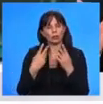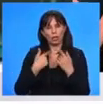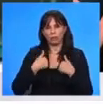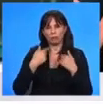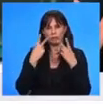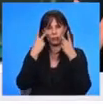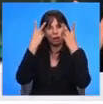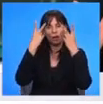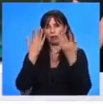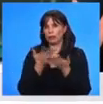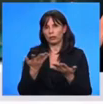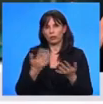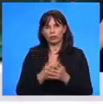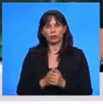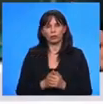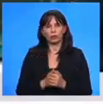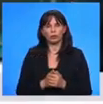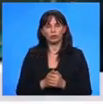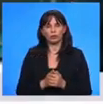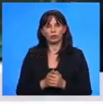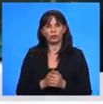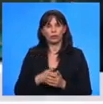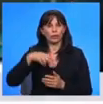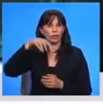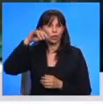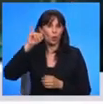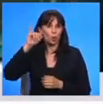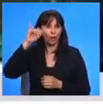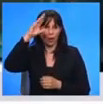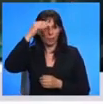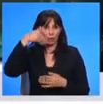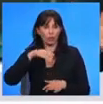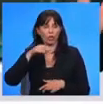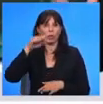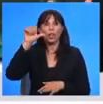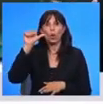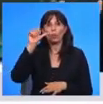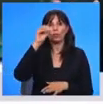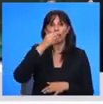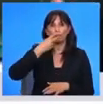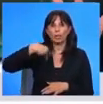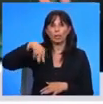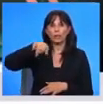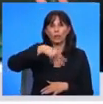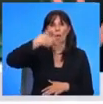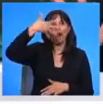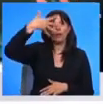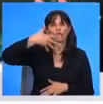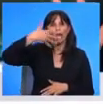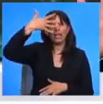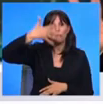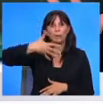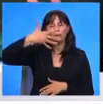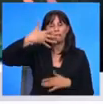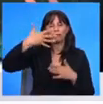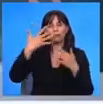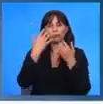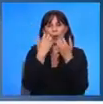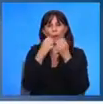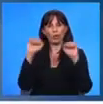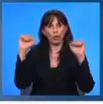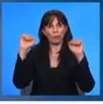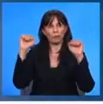שלא לדבר על זה שיותם ואלון וסמר הסתובבו 5 ימים חופשיים,